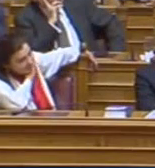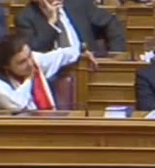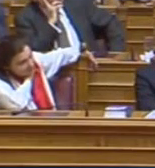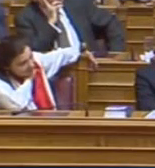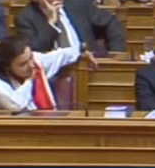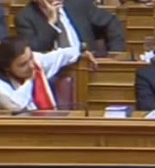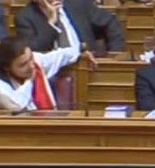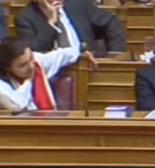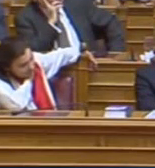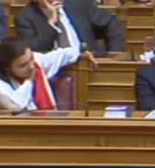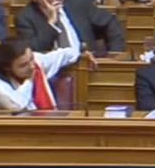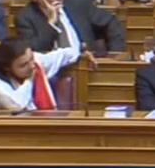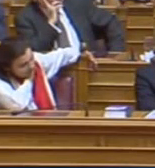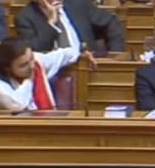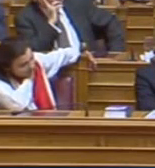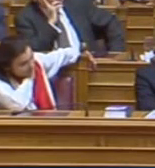Πάμε παρακάτω.